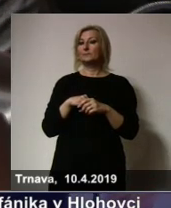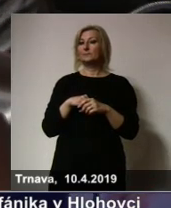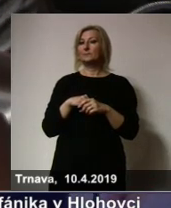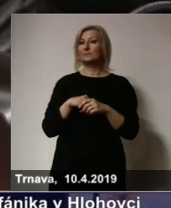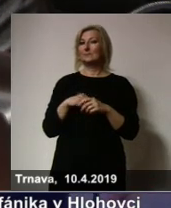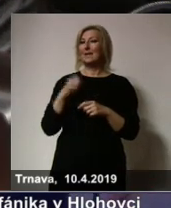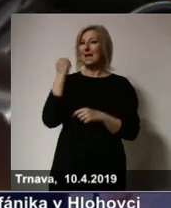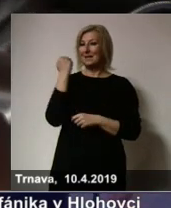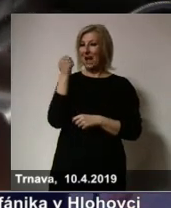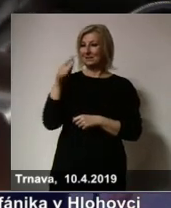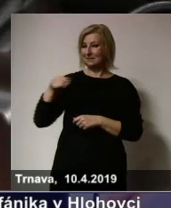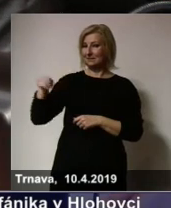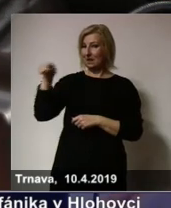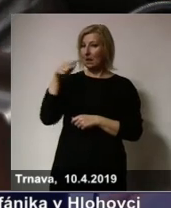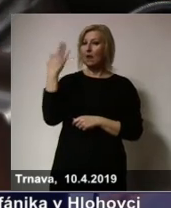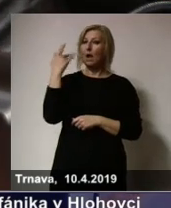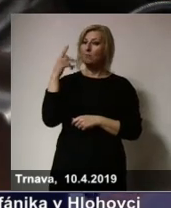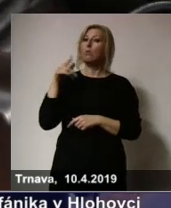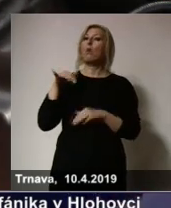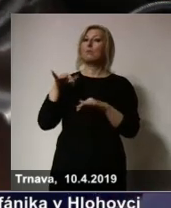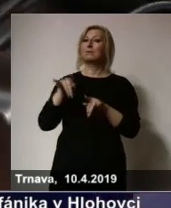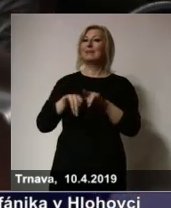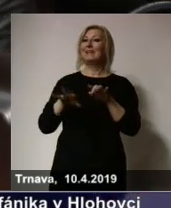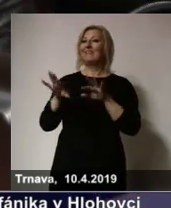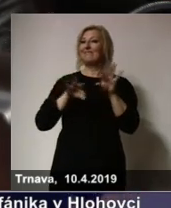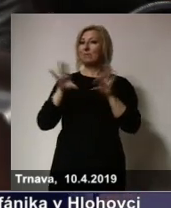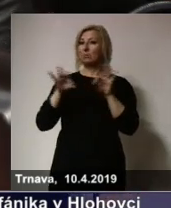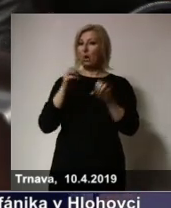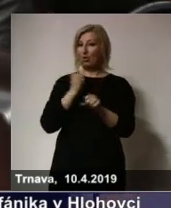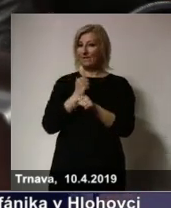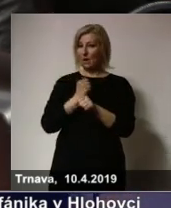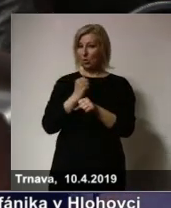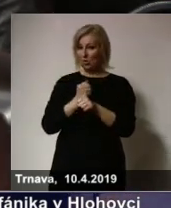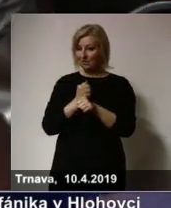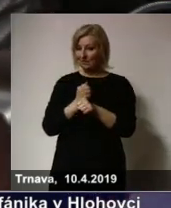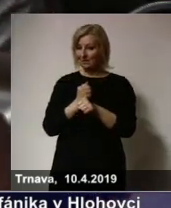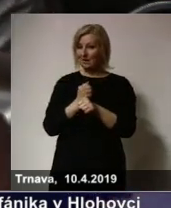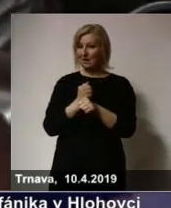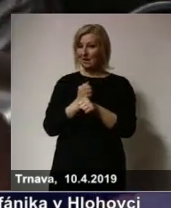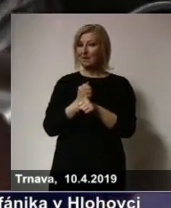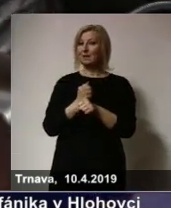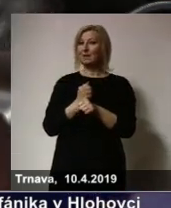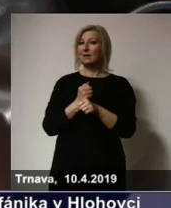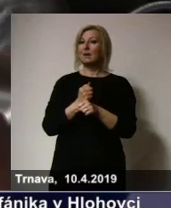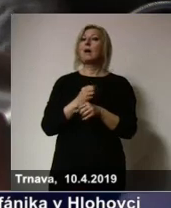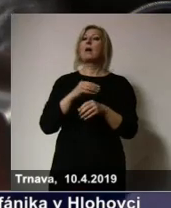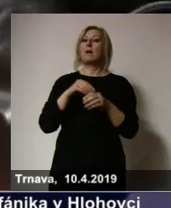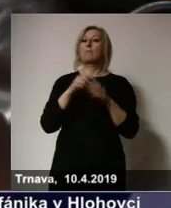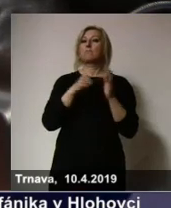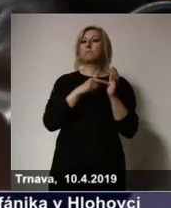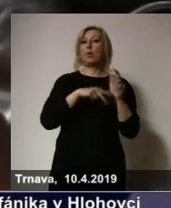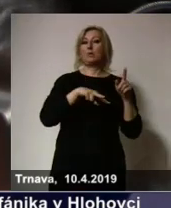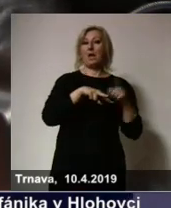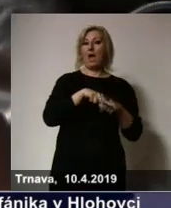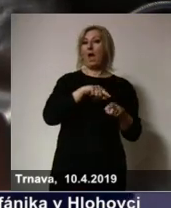zaradení do výberových konaní a máme to zaradené od bodu A až po bod